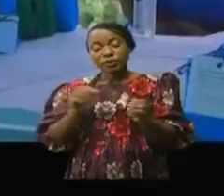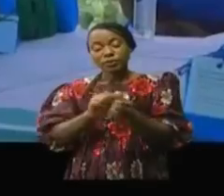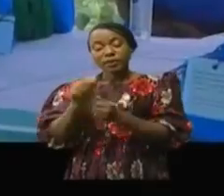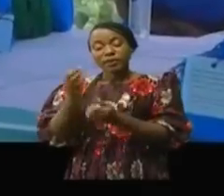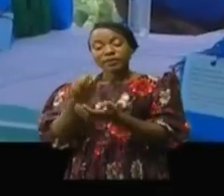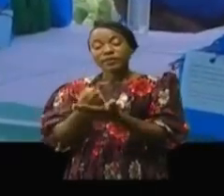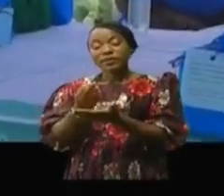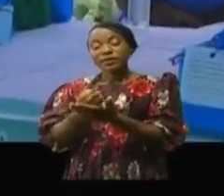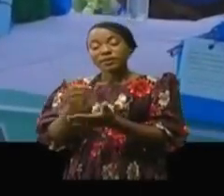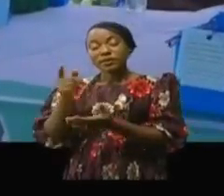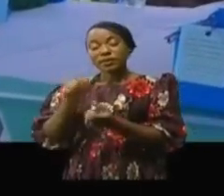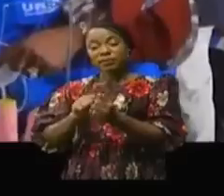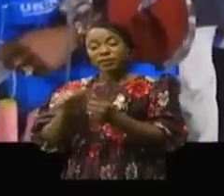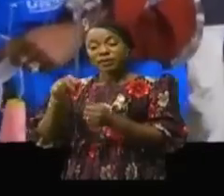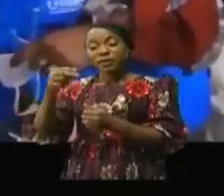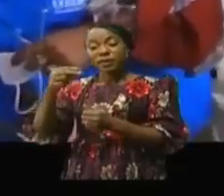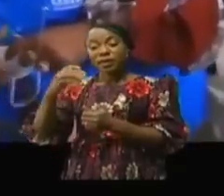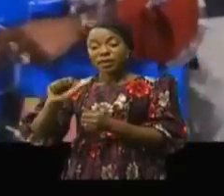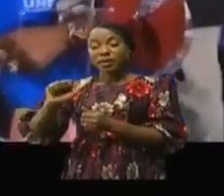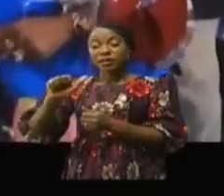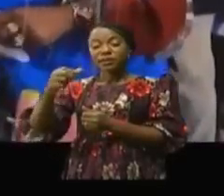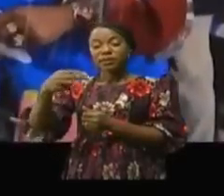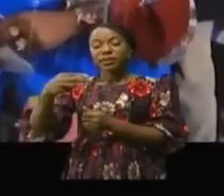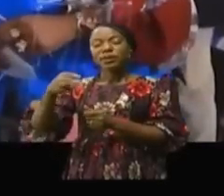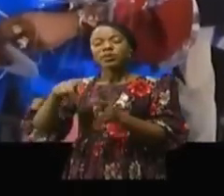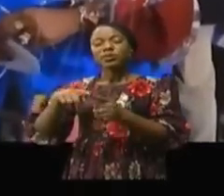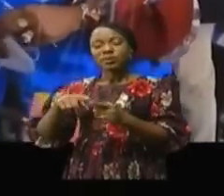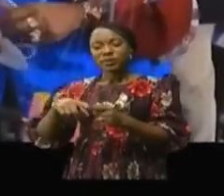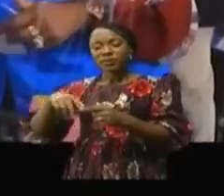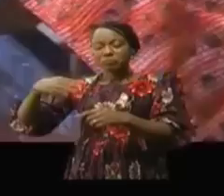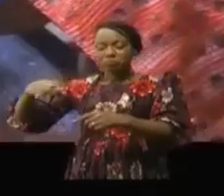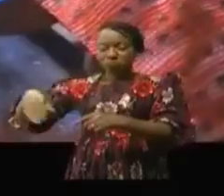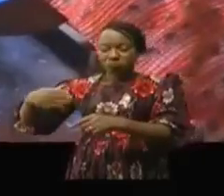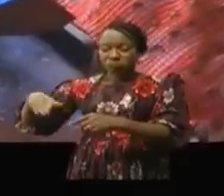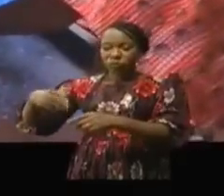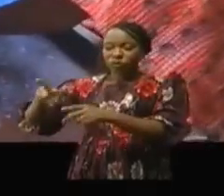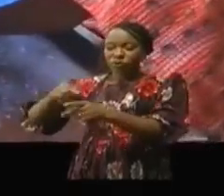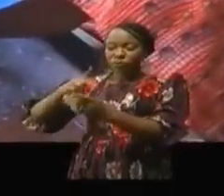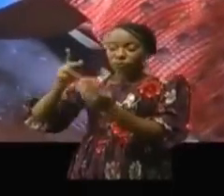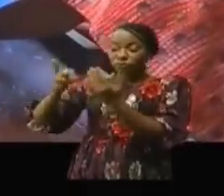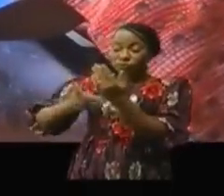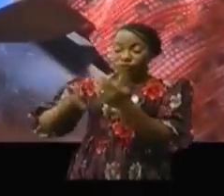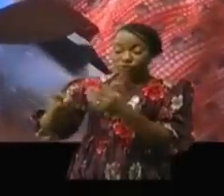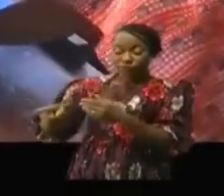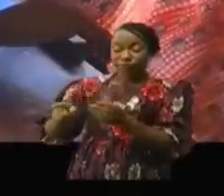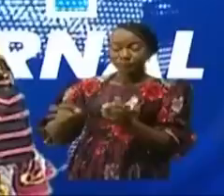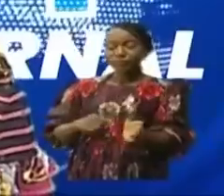agence des Nations Unies. Il s'agit notamment du projet de la coupe et couture et savonnerie.